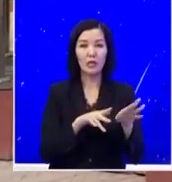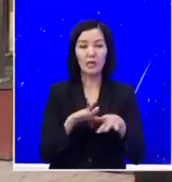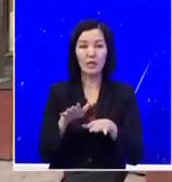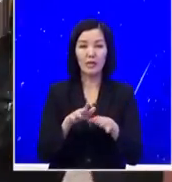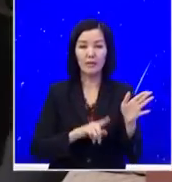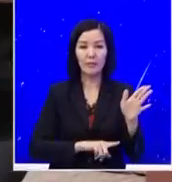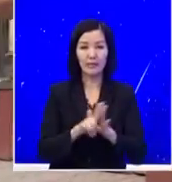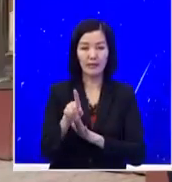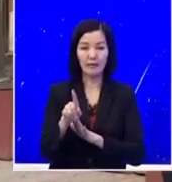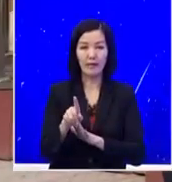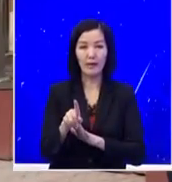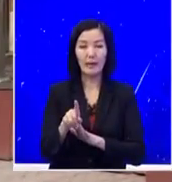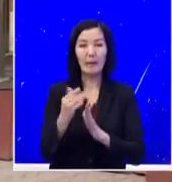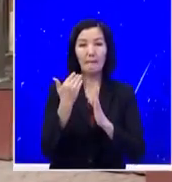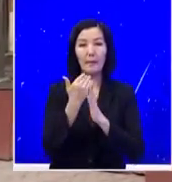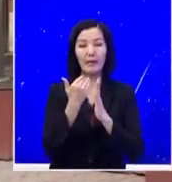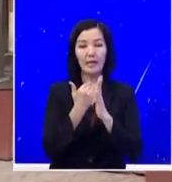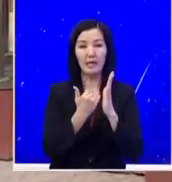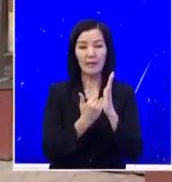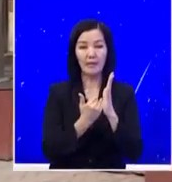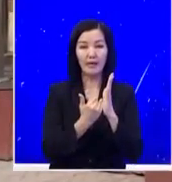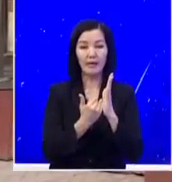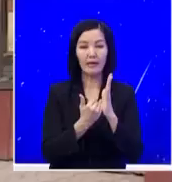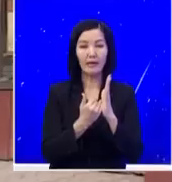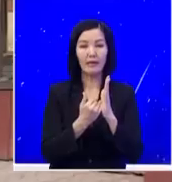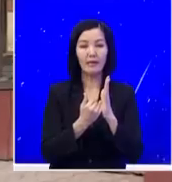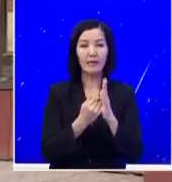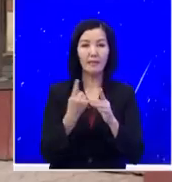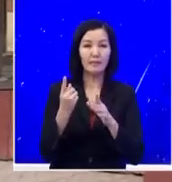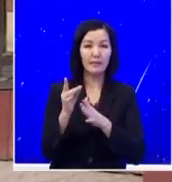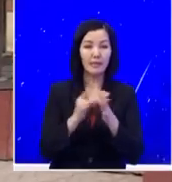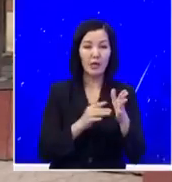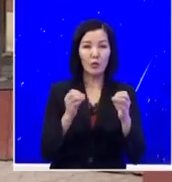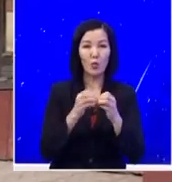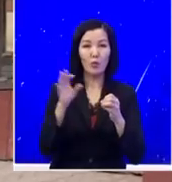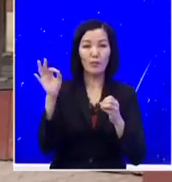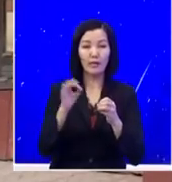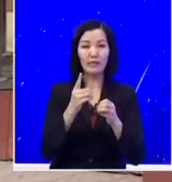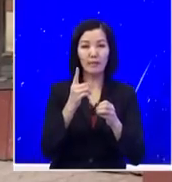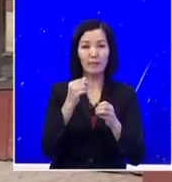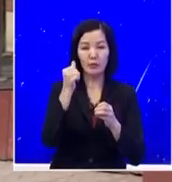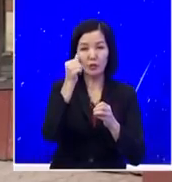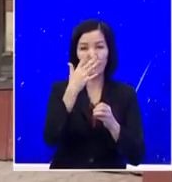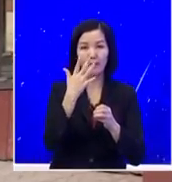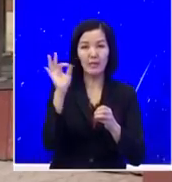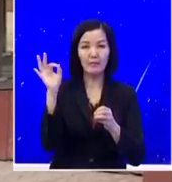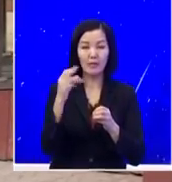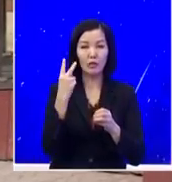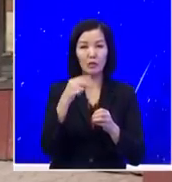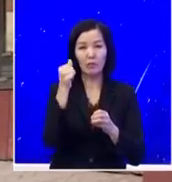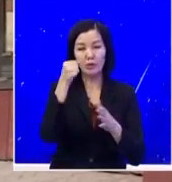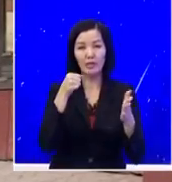асыра бастады. Осы бағдарламада қарастырылатын бастапқы жарнасы 10%, жылдық пайызды 5%, 20 жылға